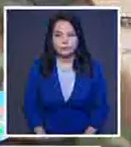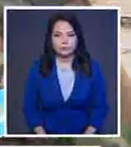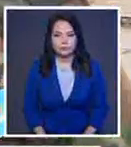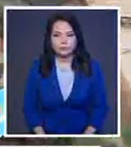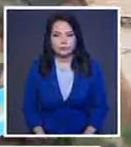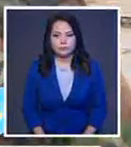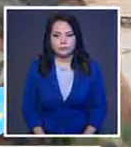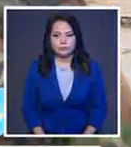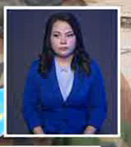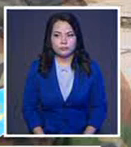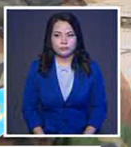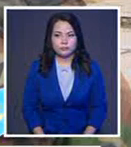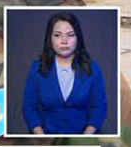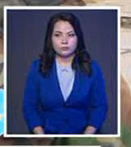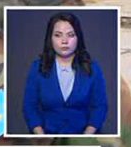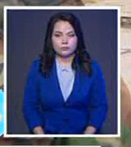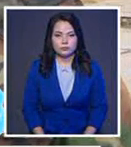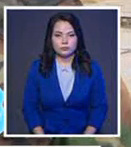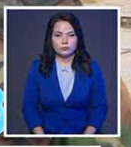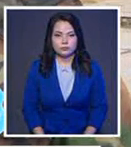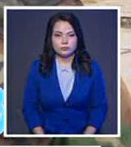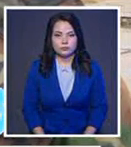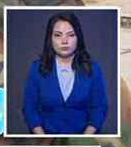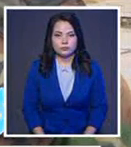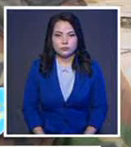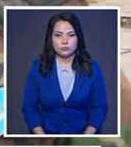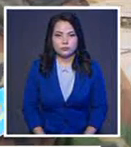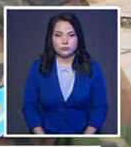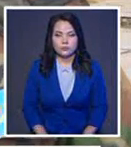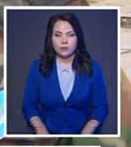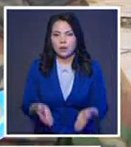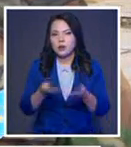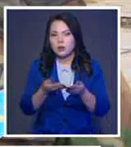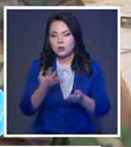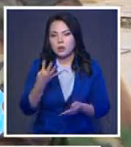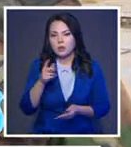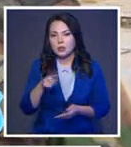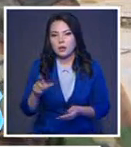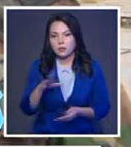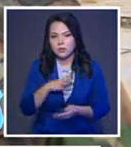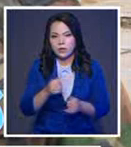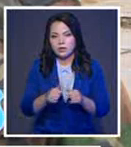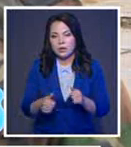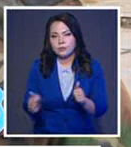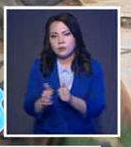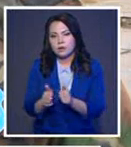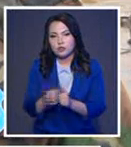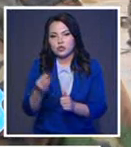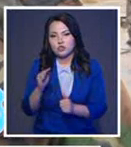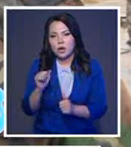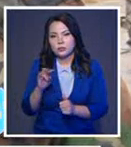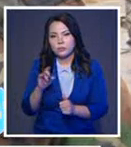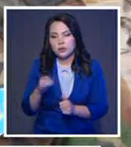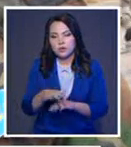Внутри находились 4 жителя поселка Жанбай. Қайықта 4 адам болды. Барлығы да жағалауға жақын орналасқан Жанбай